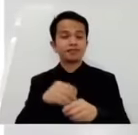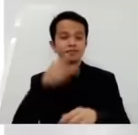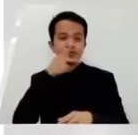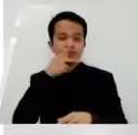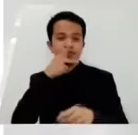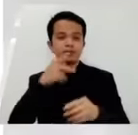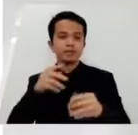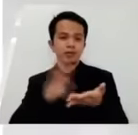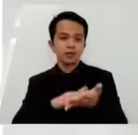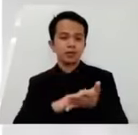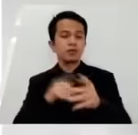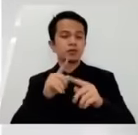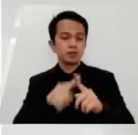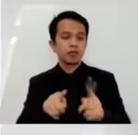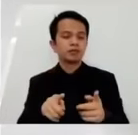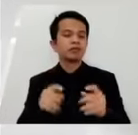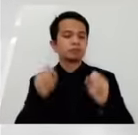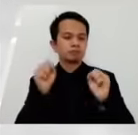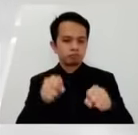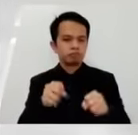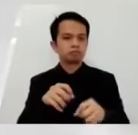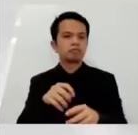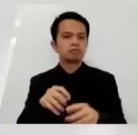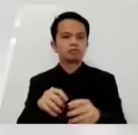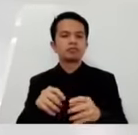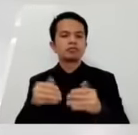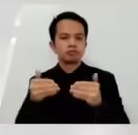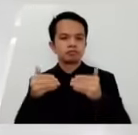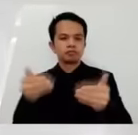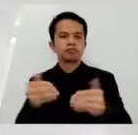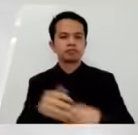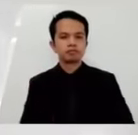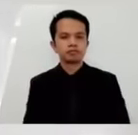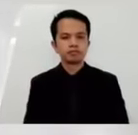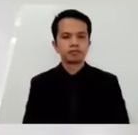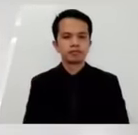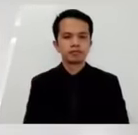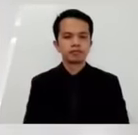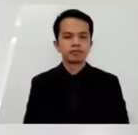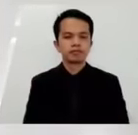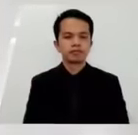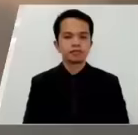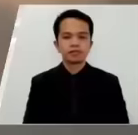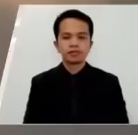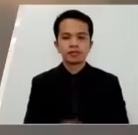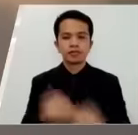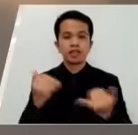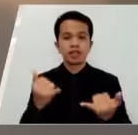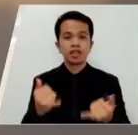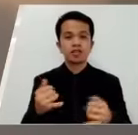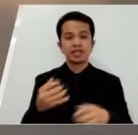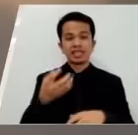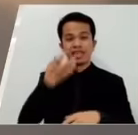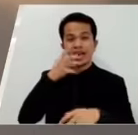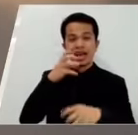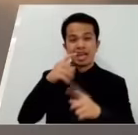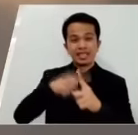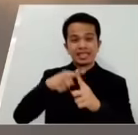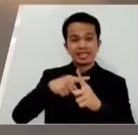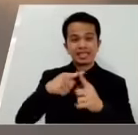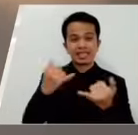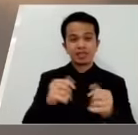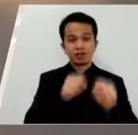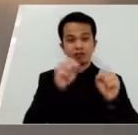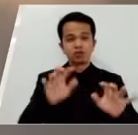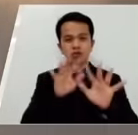pero maaari nila itong ipatupad. Sa heat index forecast na pag-asa ngayong weekend, magiging mapanganib pa